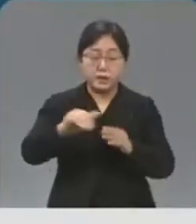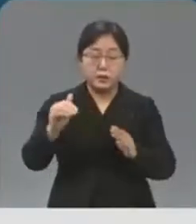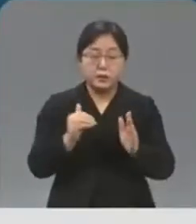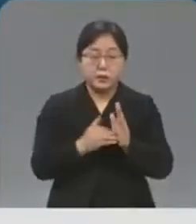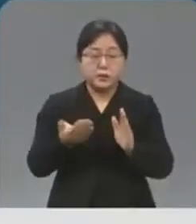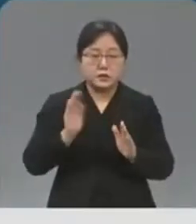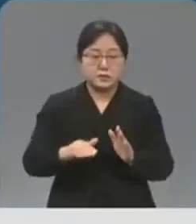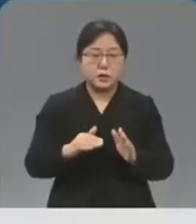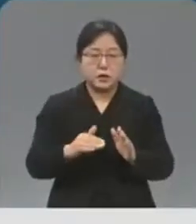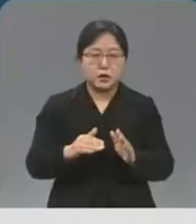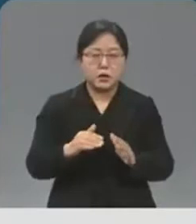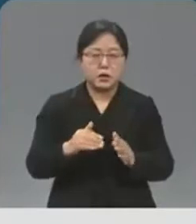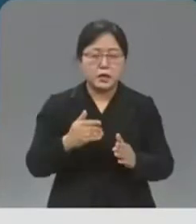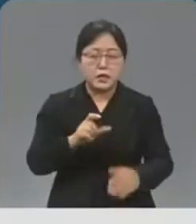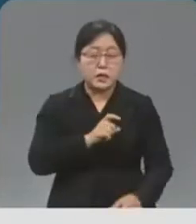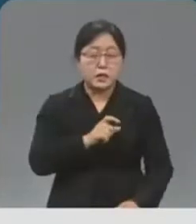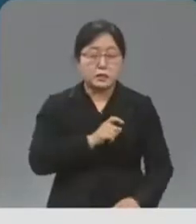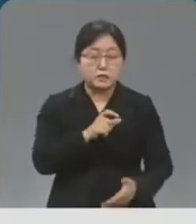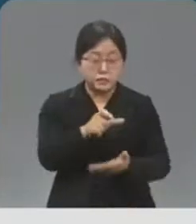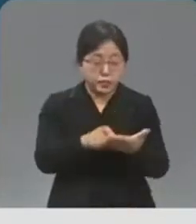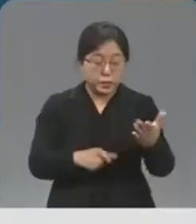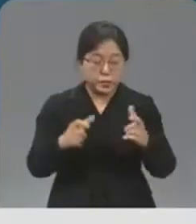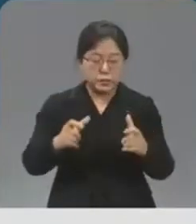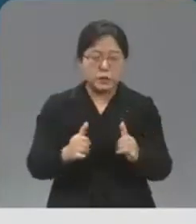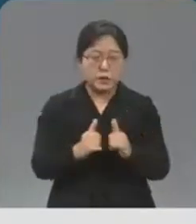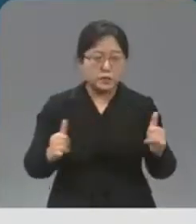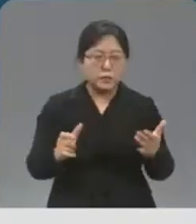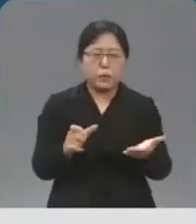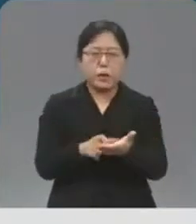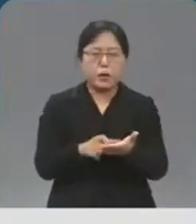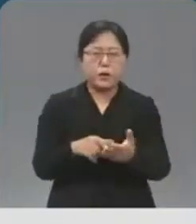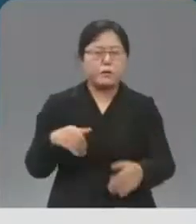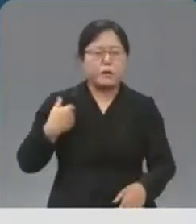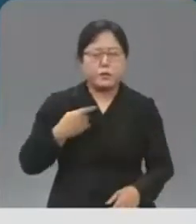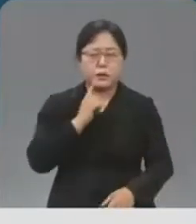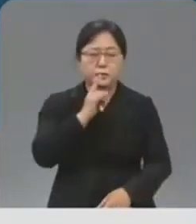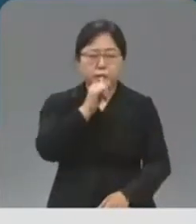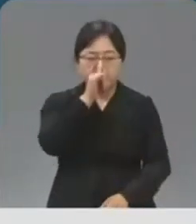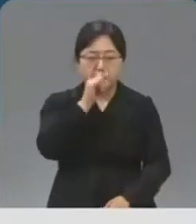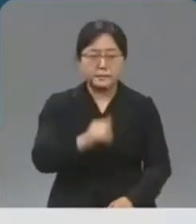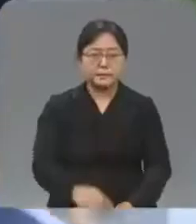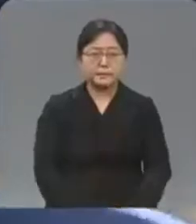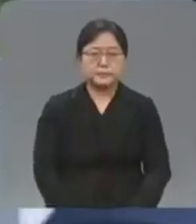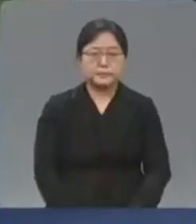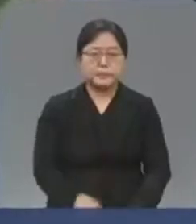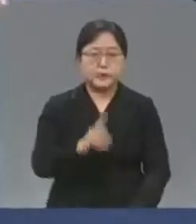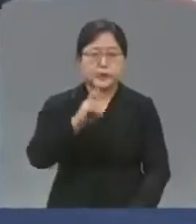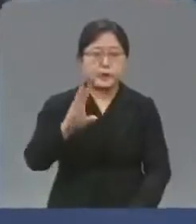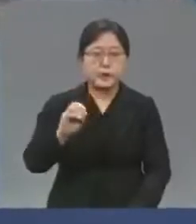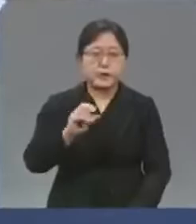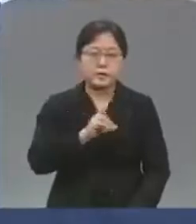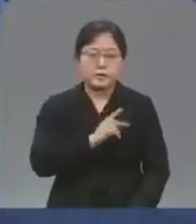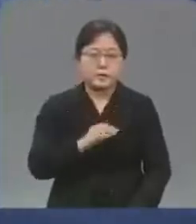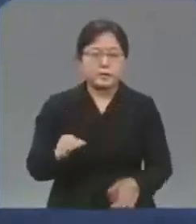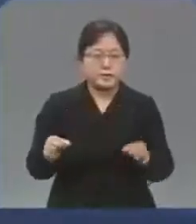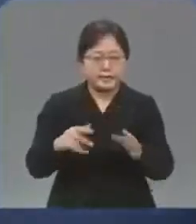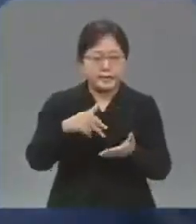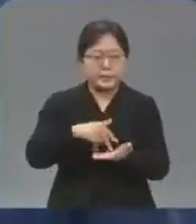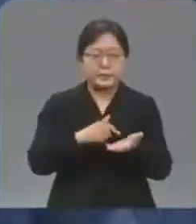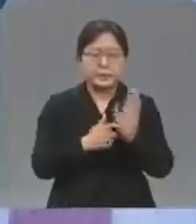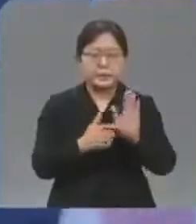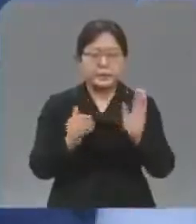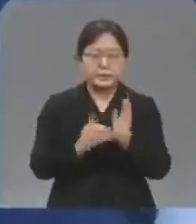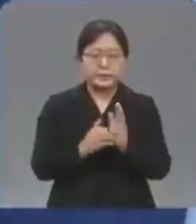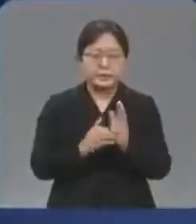했지만 선물을 받을 명단에 선거구민이 포함된 사실은 전혀 몰랐다는 주장입니다. 양 의원은 짧게 입장을